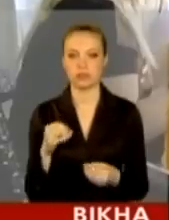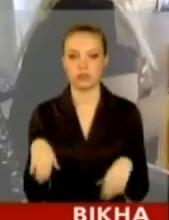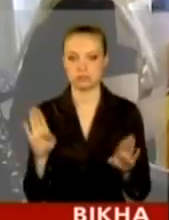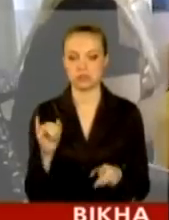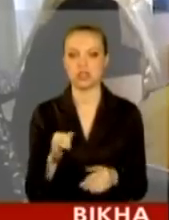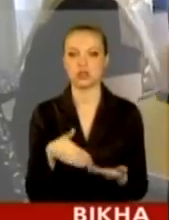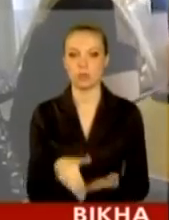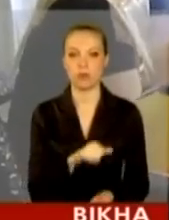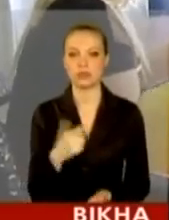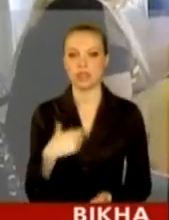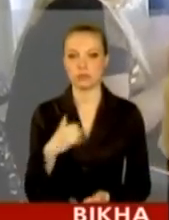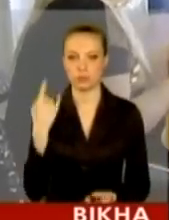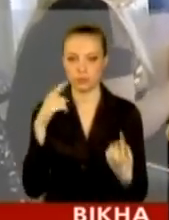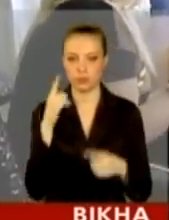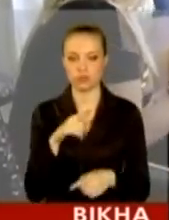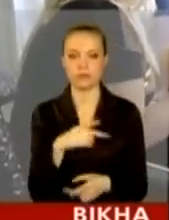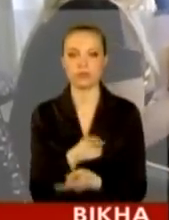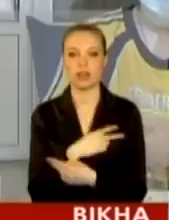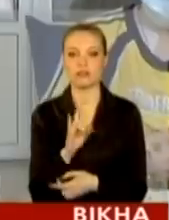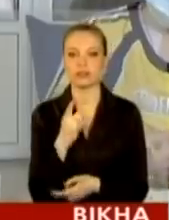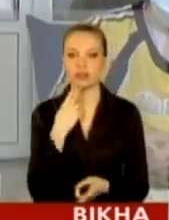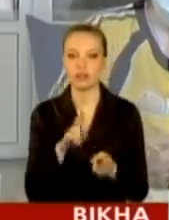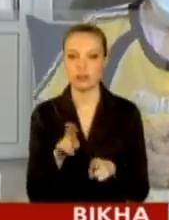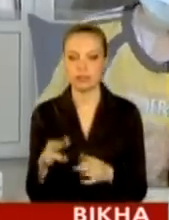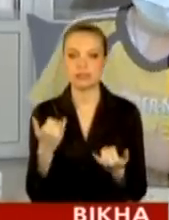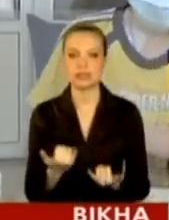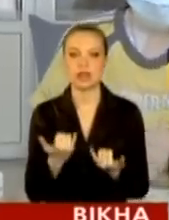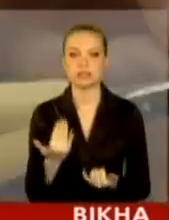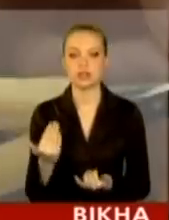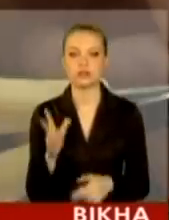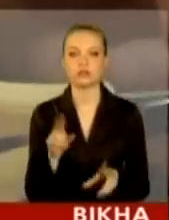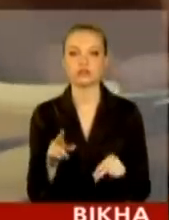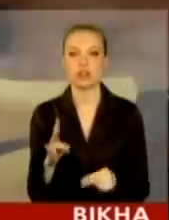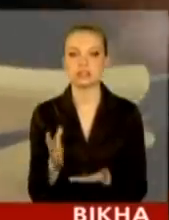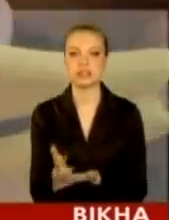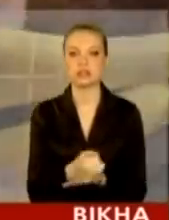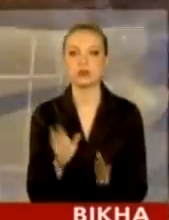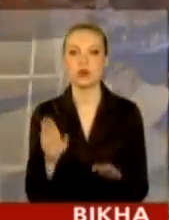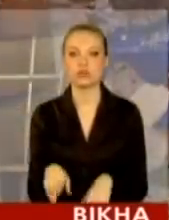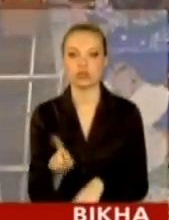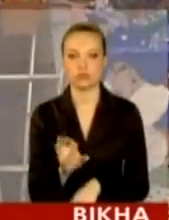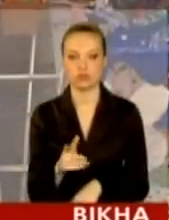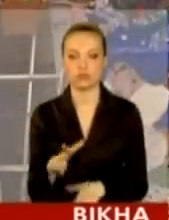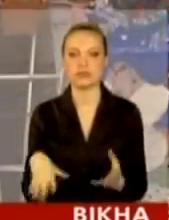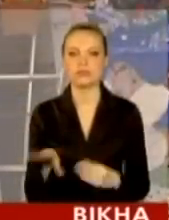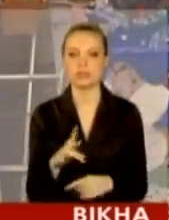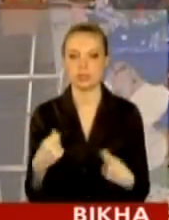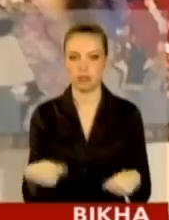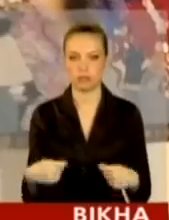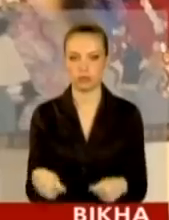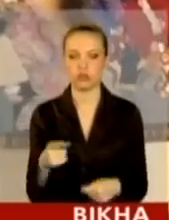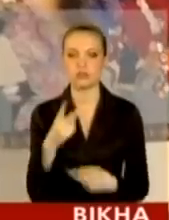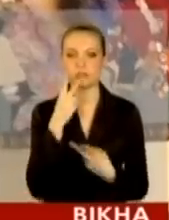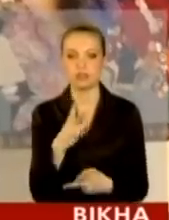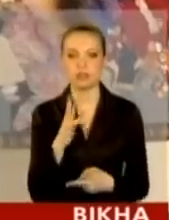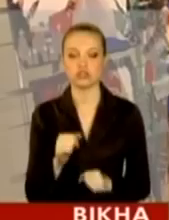сам собі у творчості. Наївні дитячі аплікації зараз для нього шанс назбирати бодай щось. Всі вони на продаж.